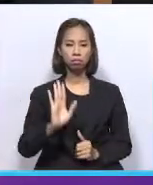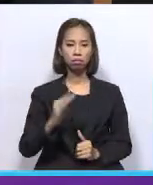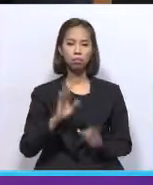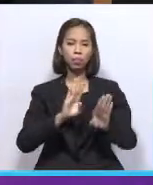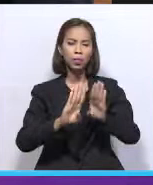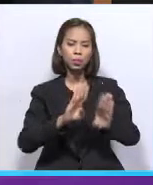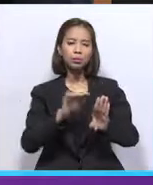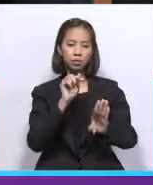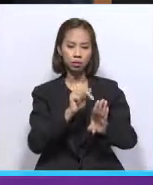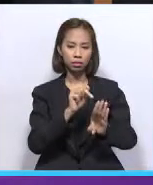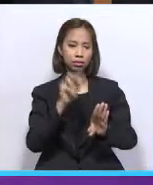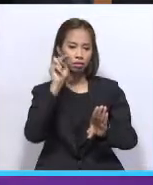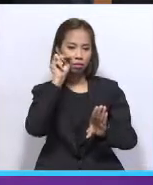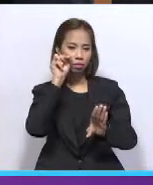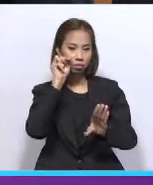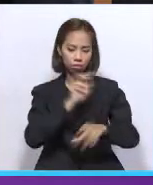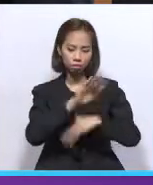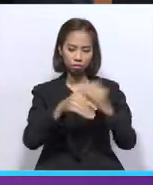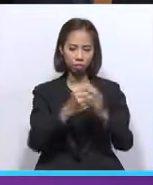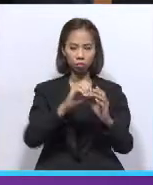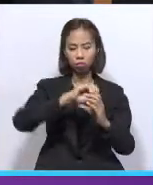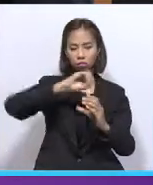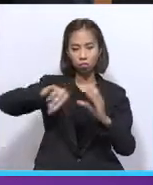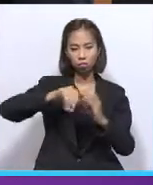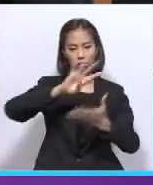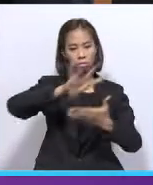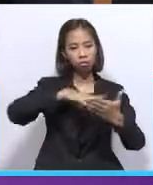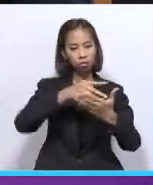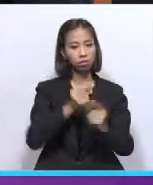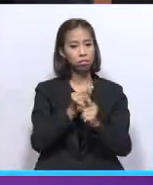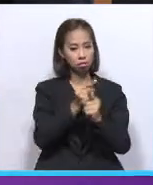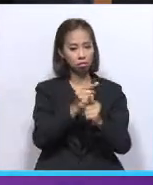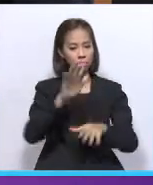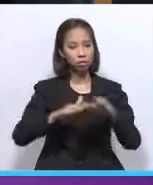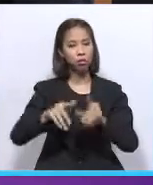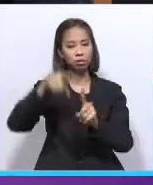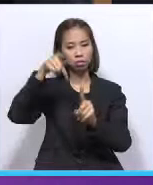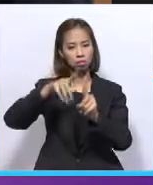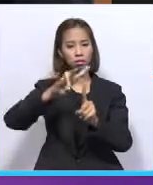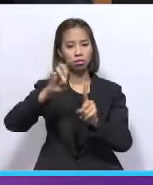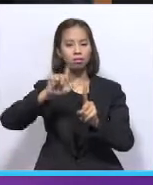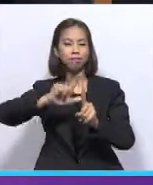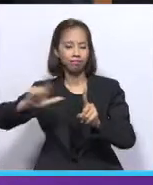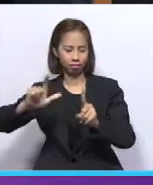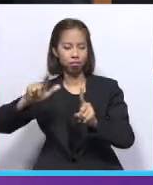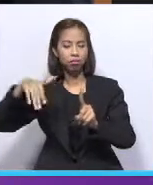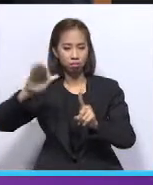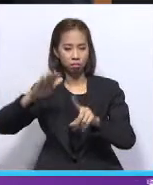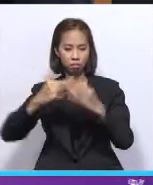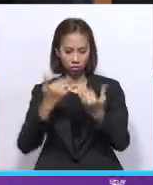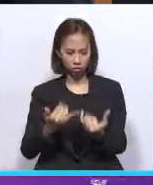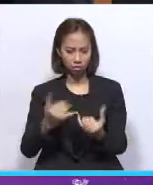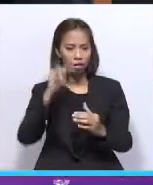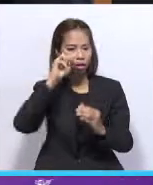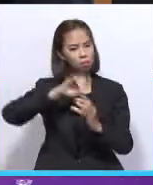ดส่วนนะฮะน้ำที่เราจะต้องระบายทั้งหมดเนี่ยตามแผนเดิมเนี่ยประมาณ 1,700 ล้านเศษเศษนะฮะวันนี้เราระบ